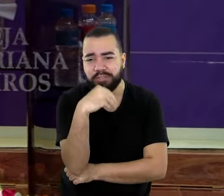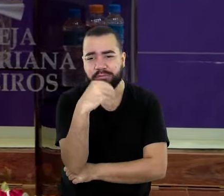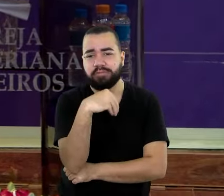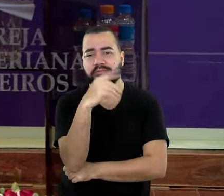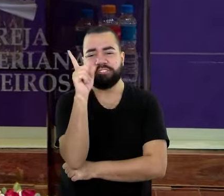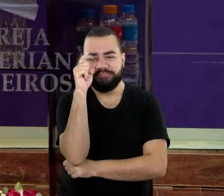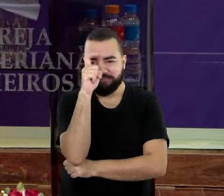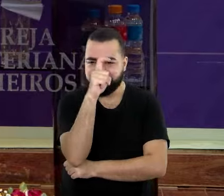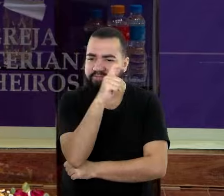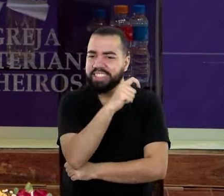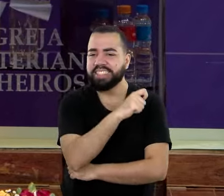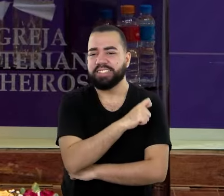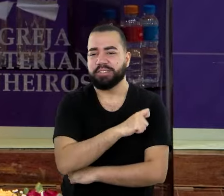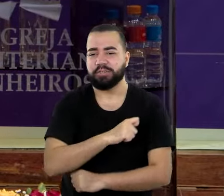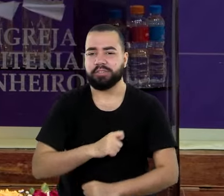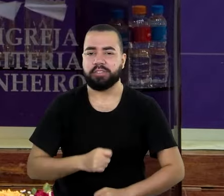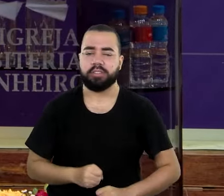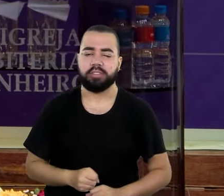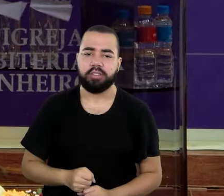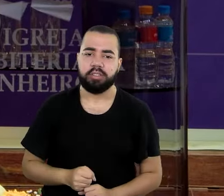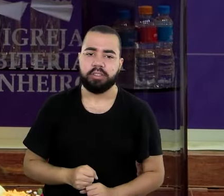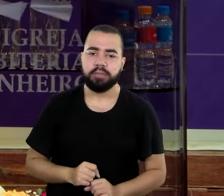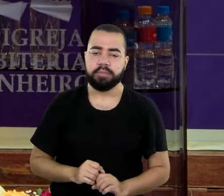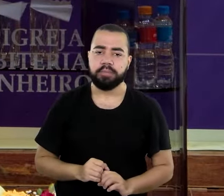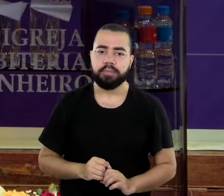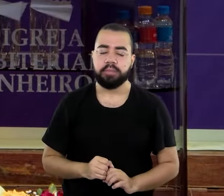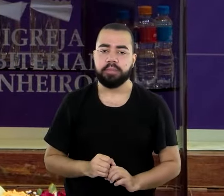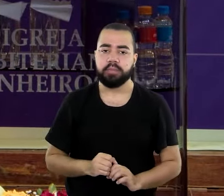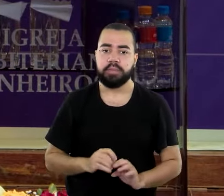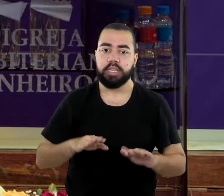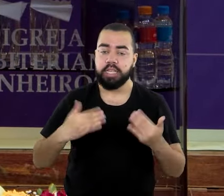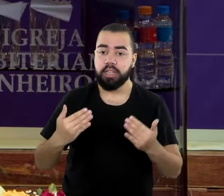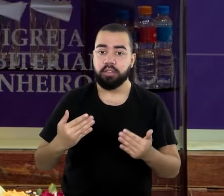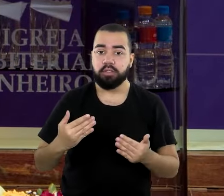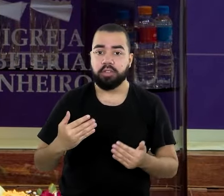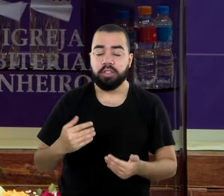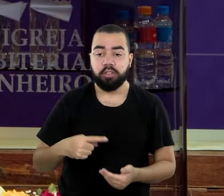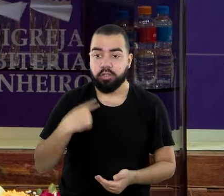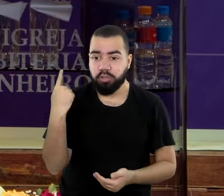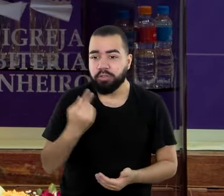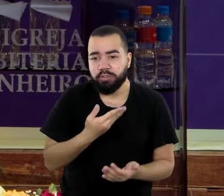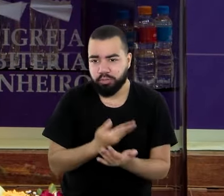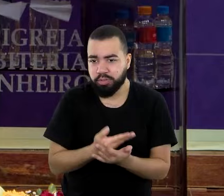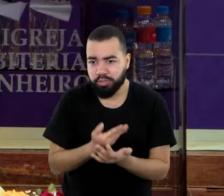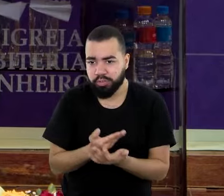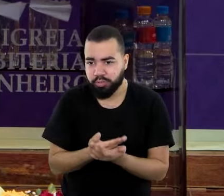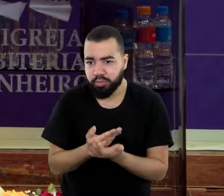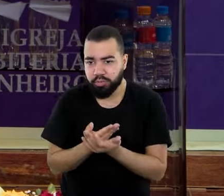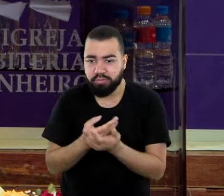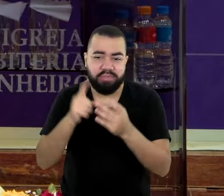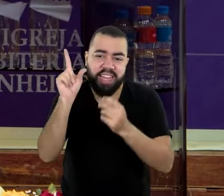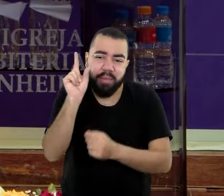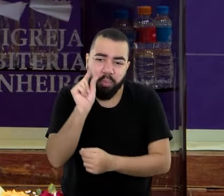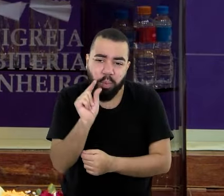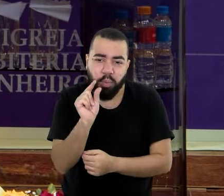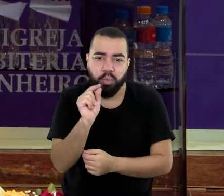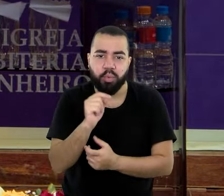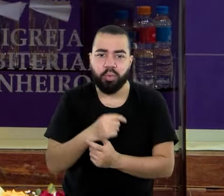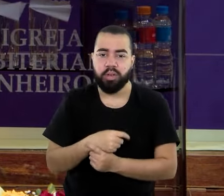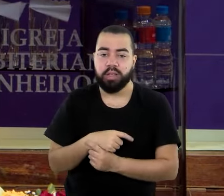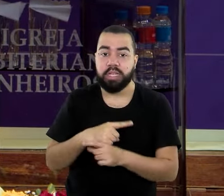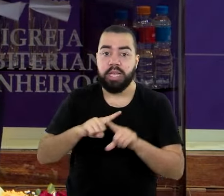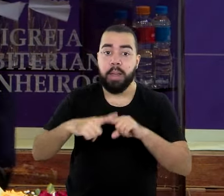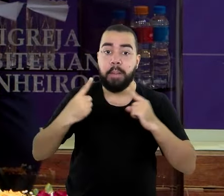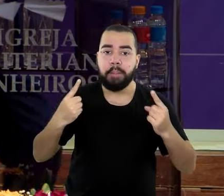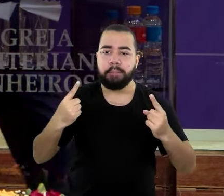지금 너무 수준이 낮았습니다. E o nosso nível era muito baixo. 거기에 교회를 세웠습니다. E no